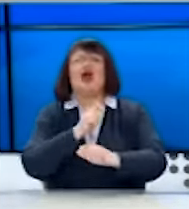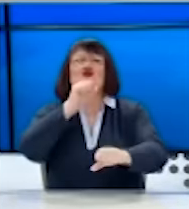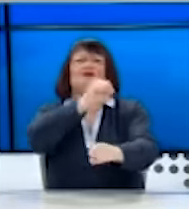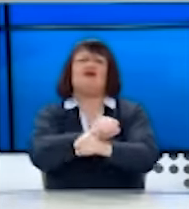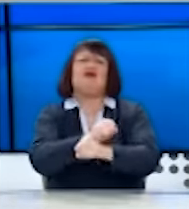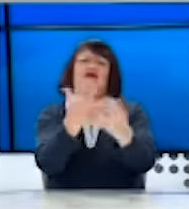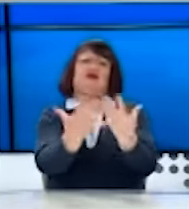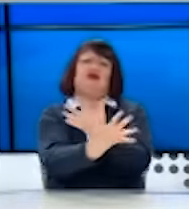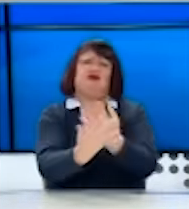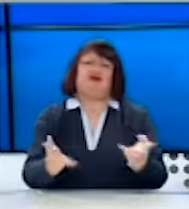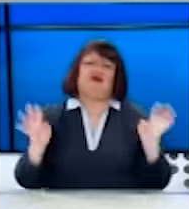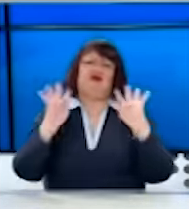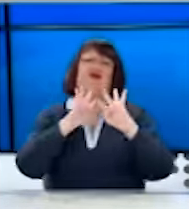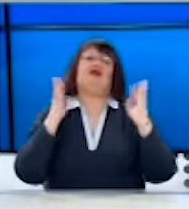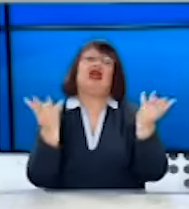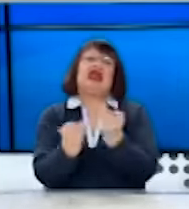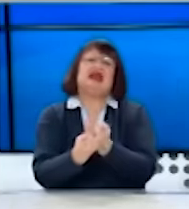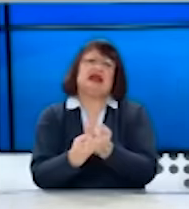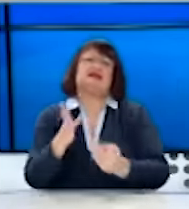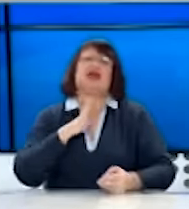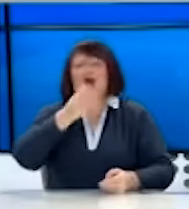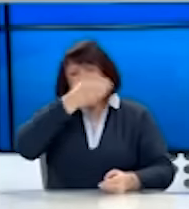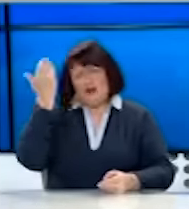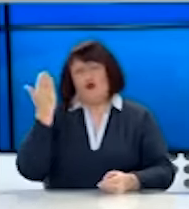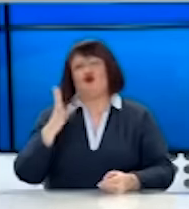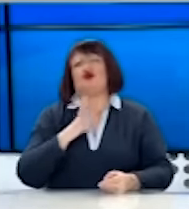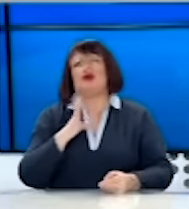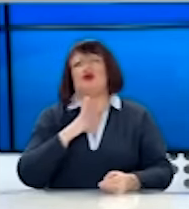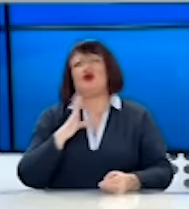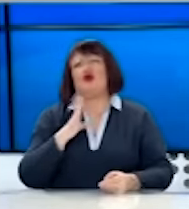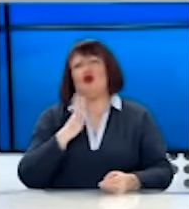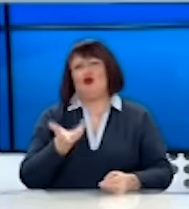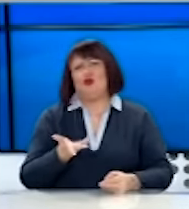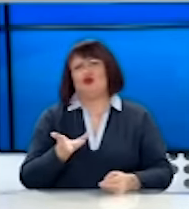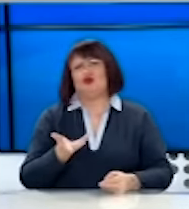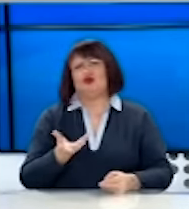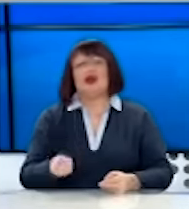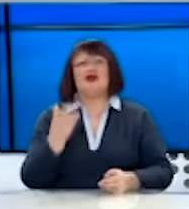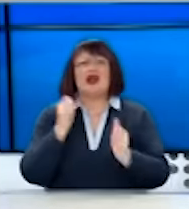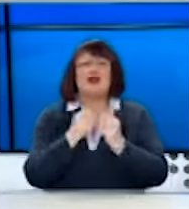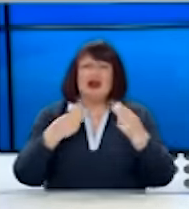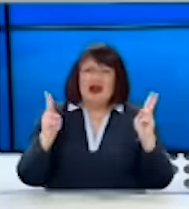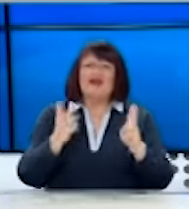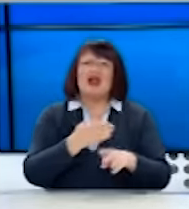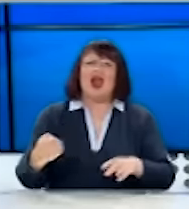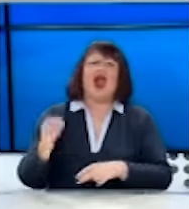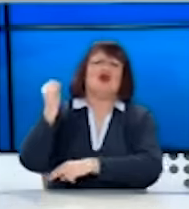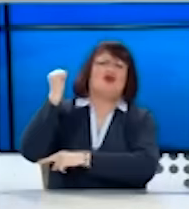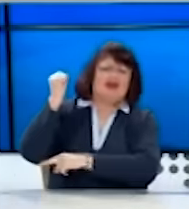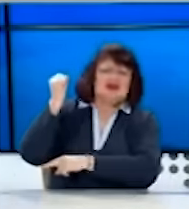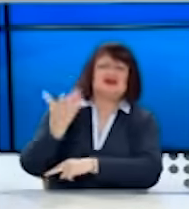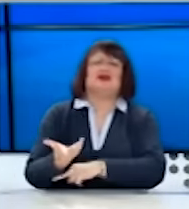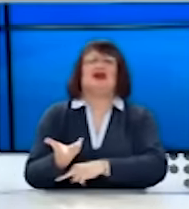φυλακές για τα θύματα των πολέμων τους. Όλοι μαζί, νεοφιλελεύθεροι, σοσιαλδημοκράτες, ακροδεξιοί που έχουν μπει με τα